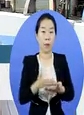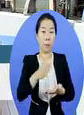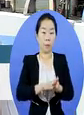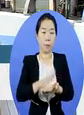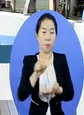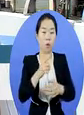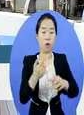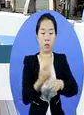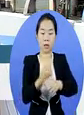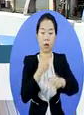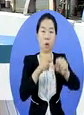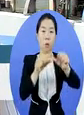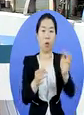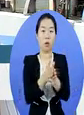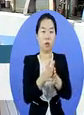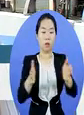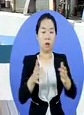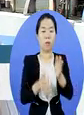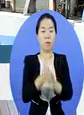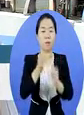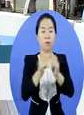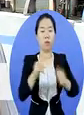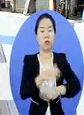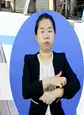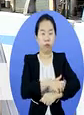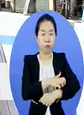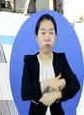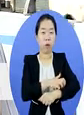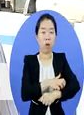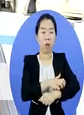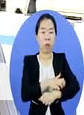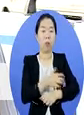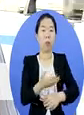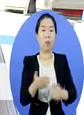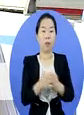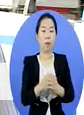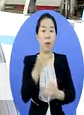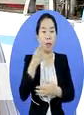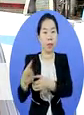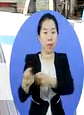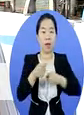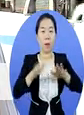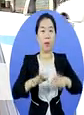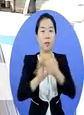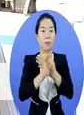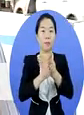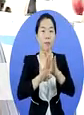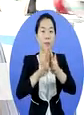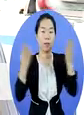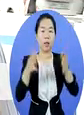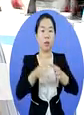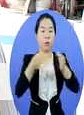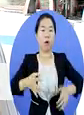공사는 지난 5월 착공하여 시민들의 불편을 감안 공사 기간을 최대한 앞당겨 오늘 개통하게 되었습니다.